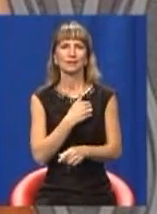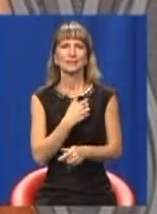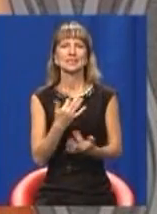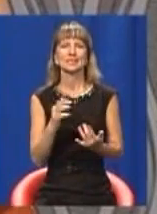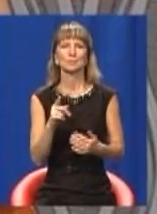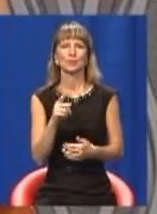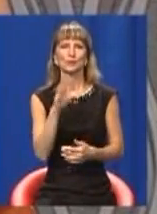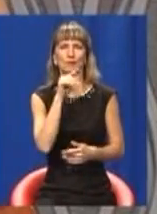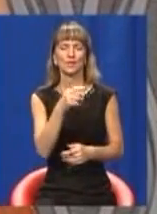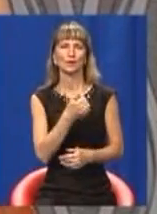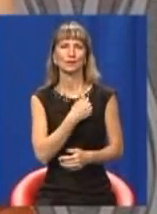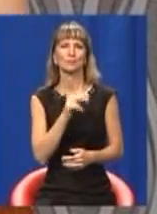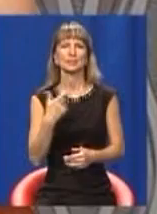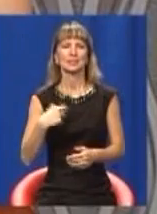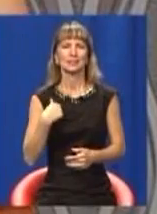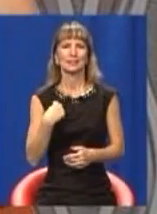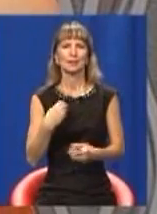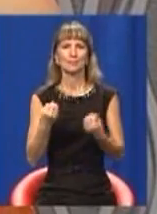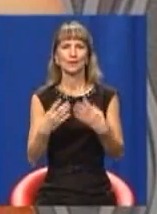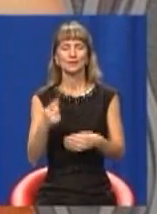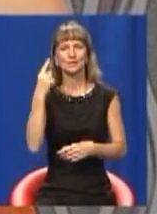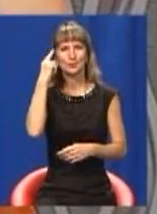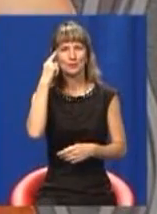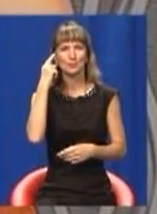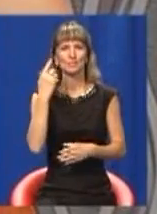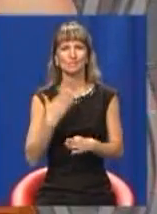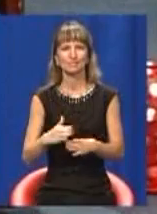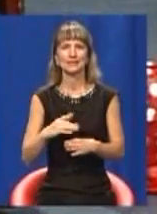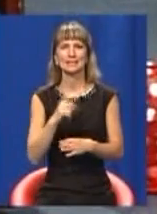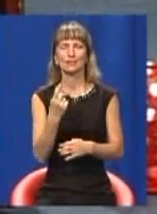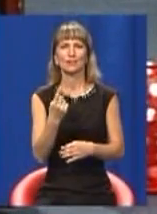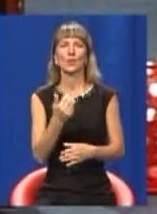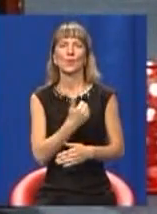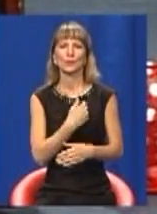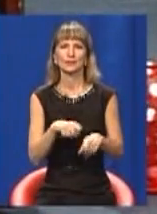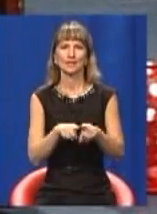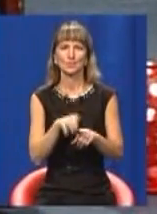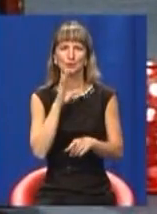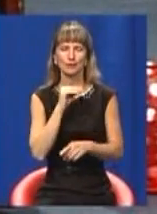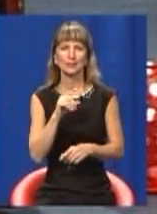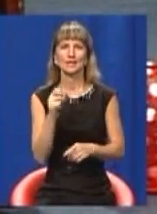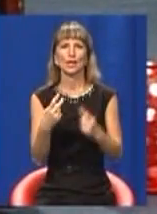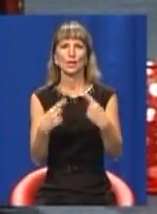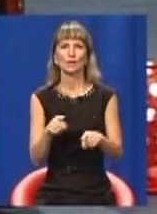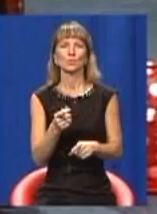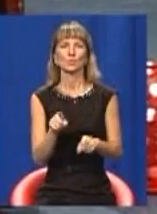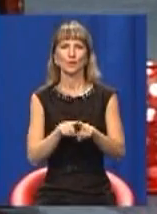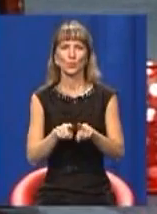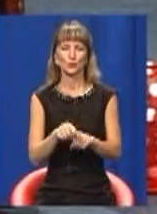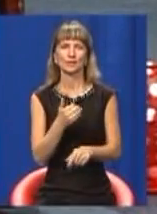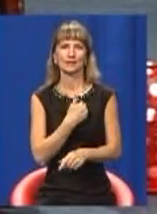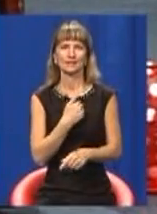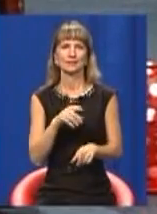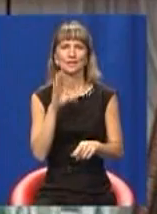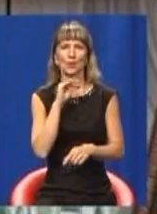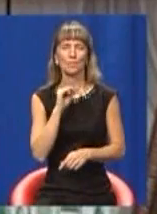ти цуциків хотіла собі насправді? Я отак от просто прикидую потихесенько. За одного ми казали, ти хочеш собі такого собаку, за іншого казали, також хочеш